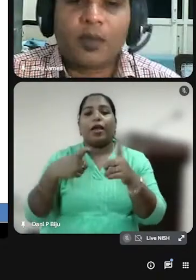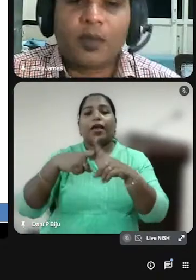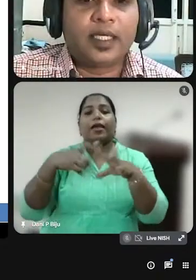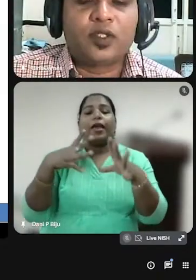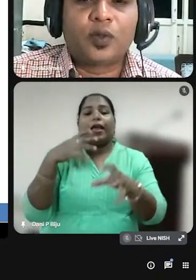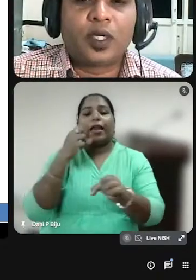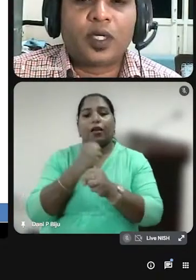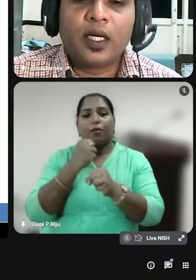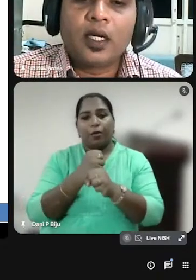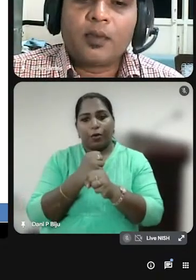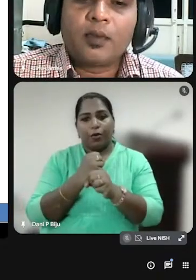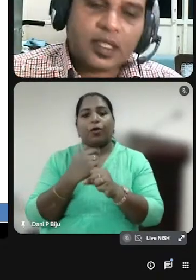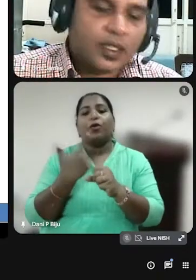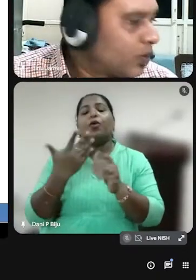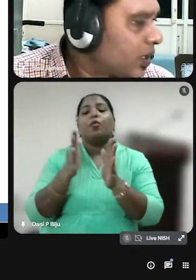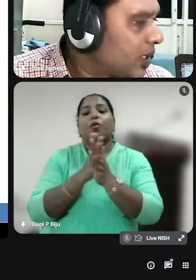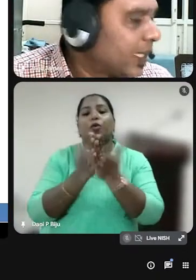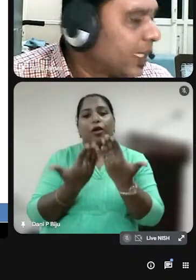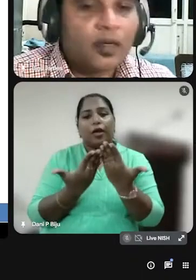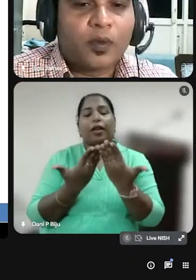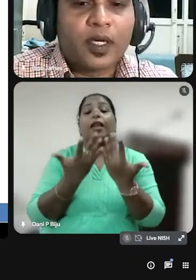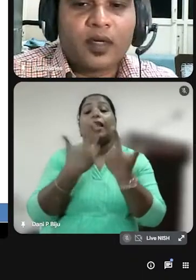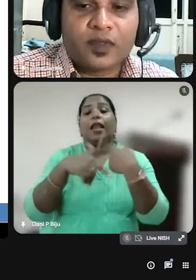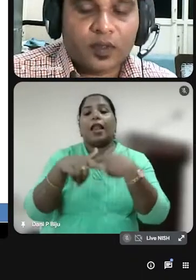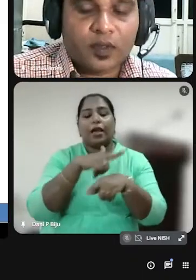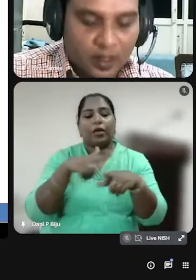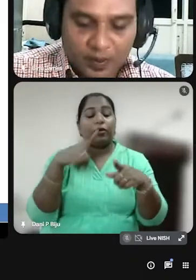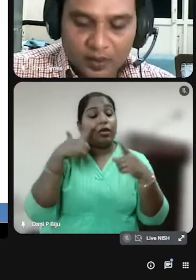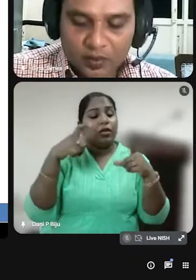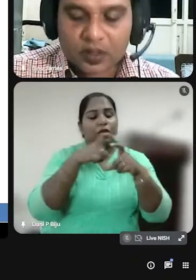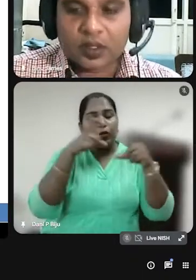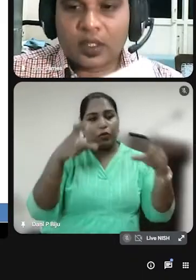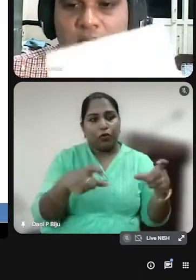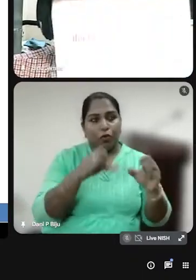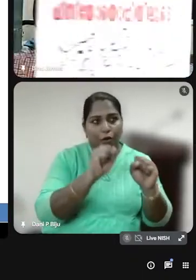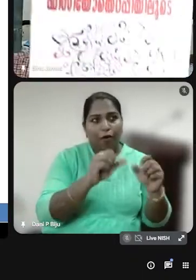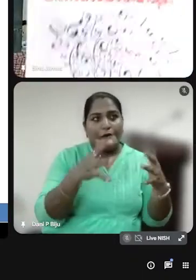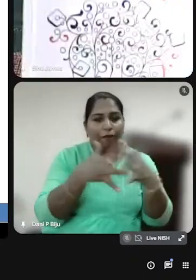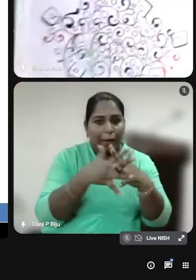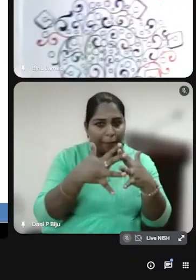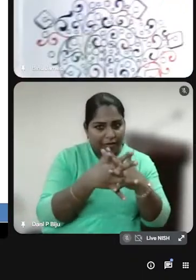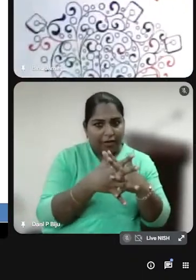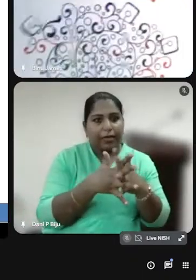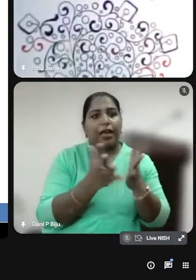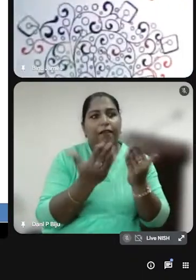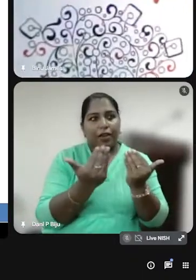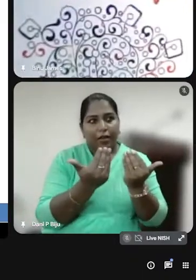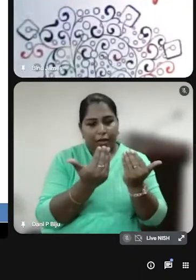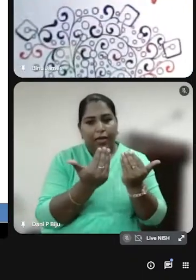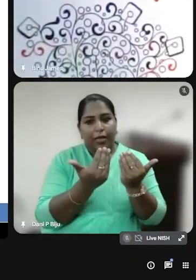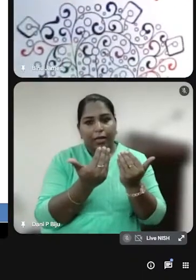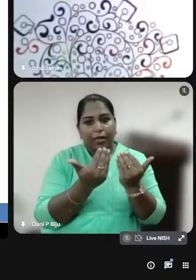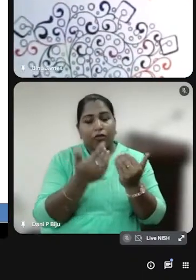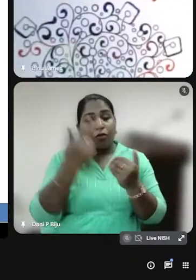ബുക്കാണ് ഭാഷ ഇൻസ്റ്റിറ്റ്യൂട്ടിന്റെ സൈറ്റിൽ പോയാലും ഫിസിയോതെറാപ്പിയെ കുറിച്ച്, മാനസിക ആരോഗ്യ